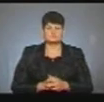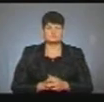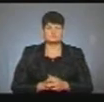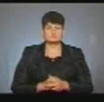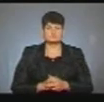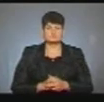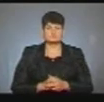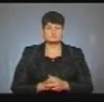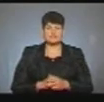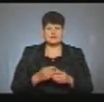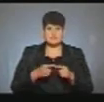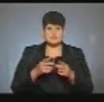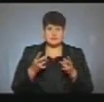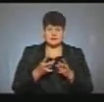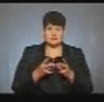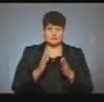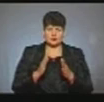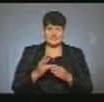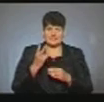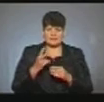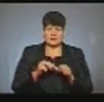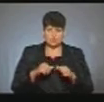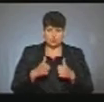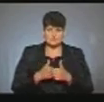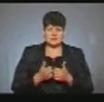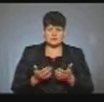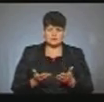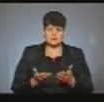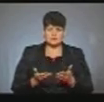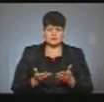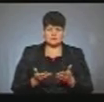Що треба буде дві комісії пройти.